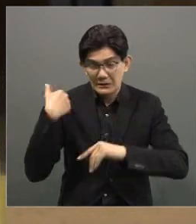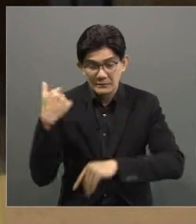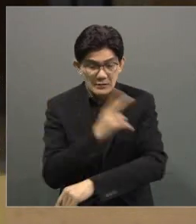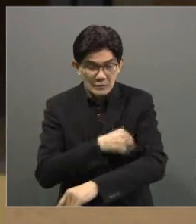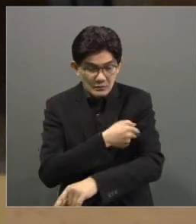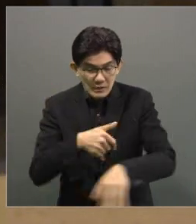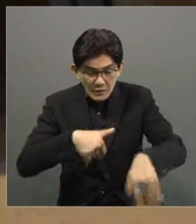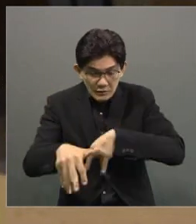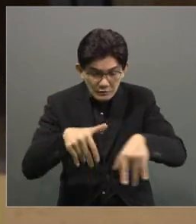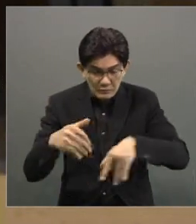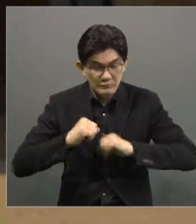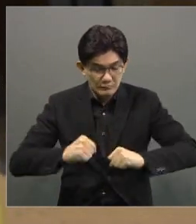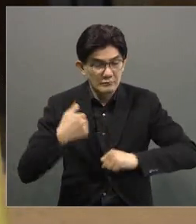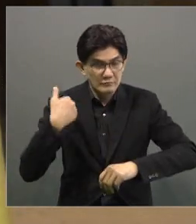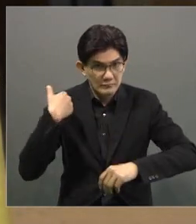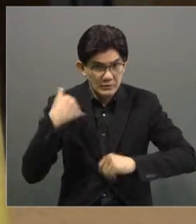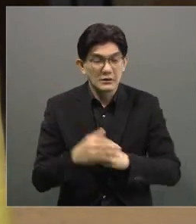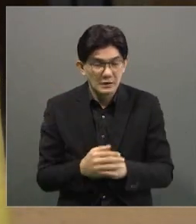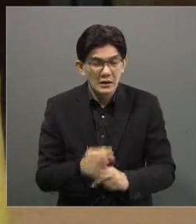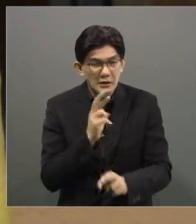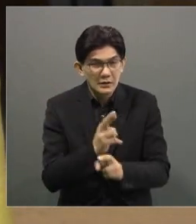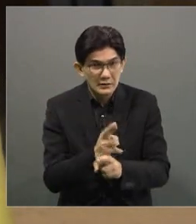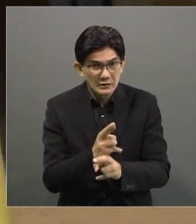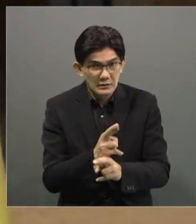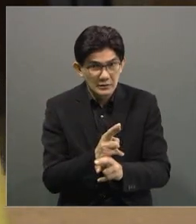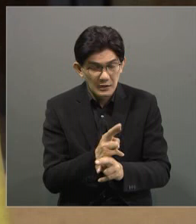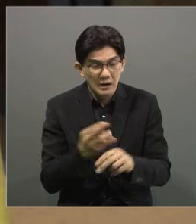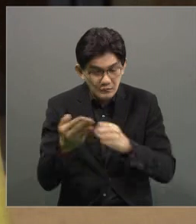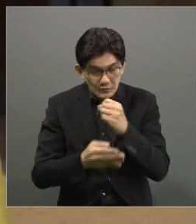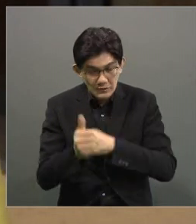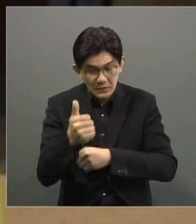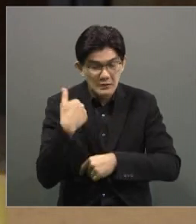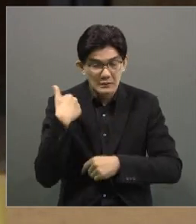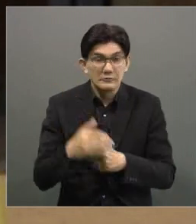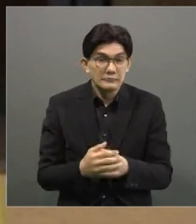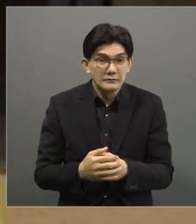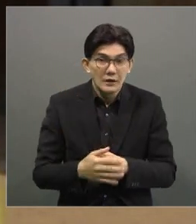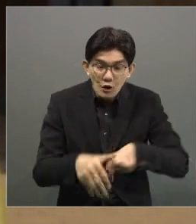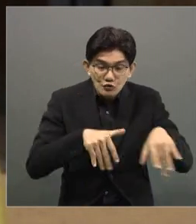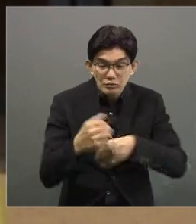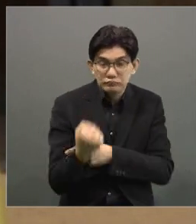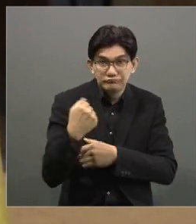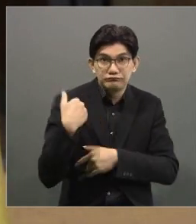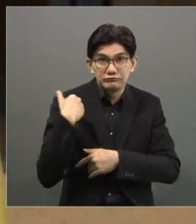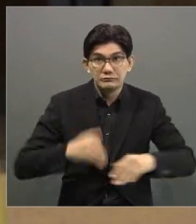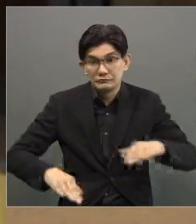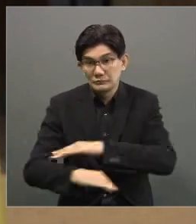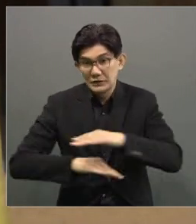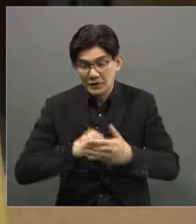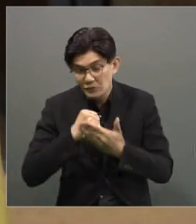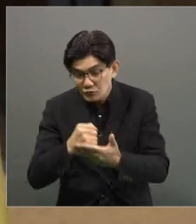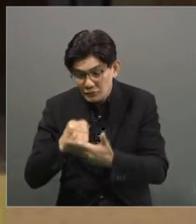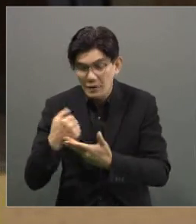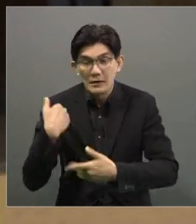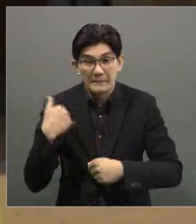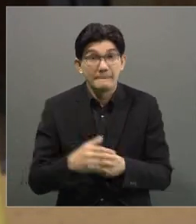าบาลชุมชนที่มีศักยภาพที่สามารถรักษาผู้ป่วยนอกจากนี้ยังมุ่งเน้นการทำชุมชนเข้มแข็งเป็นฐานในการบำบัดรักษา